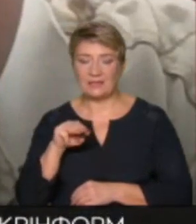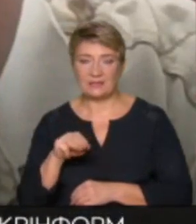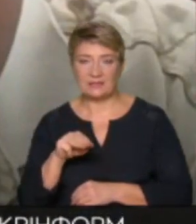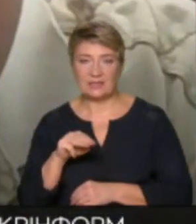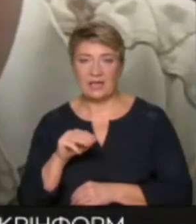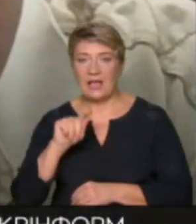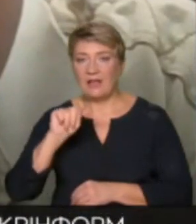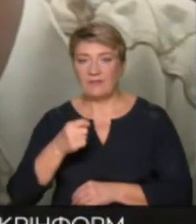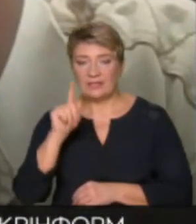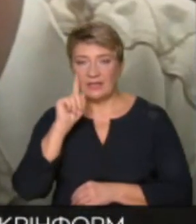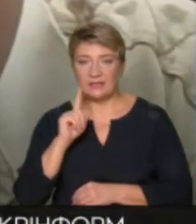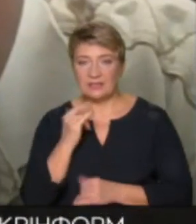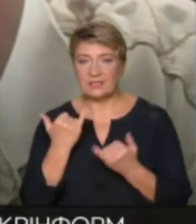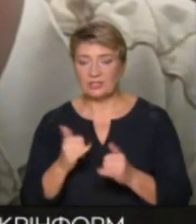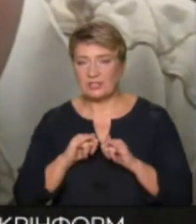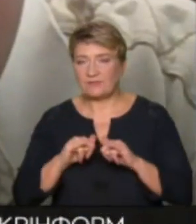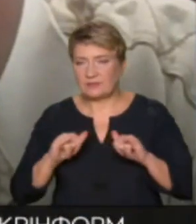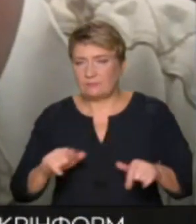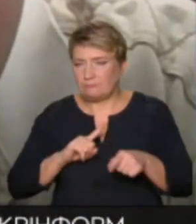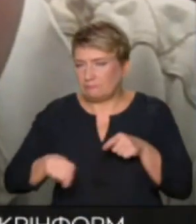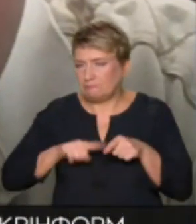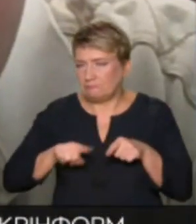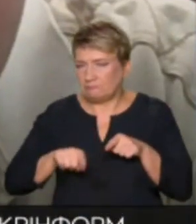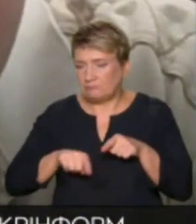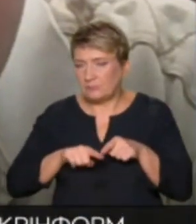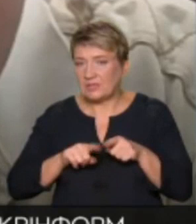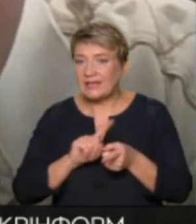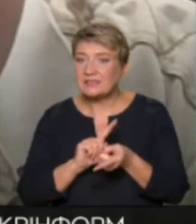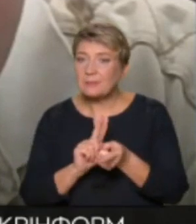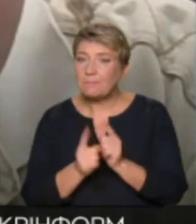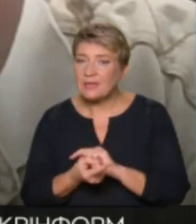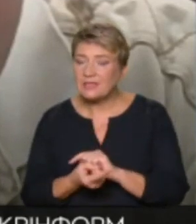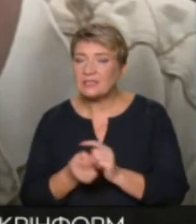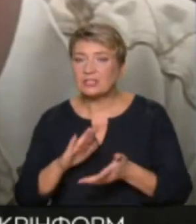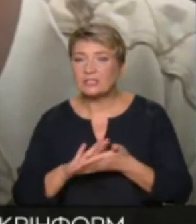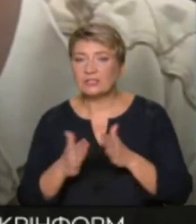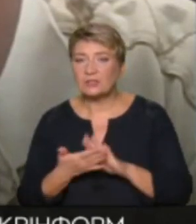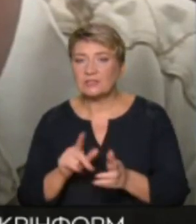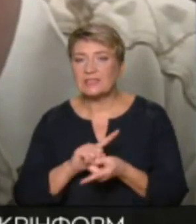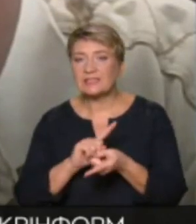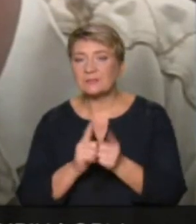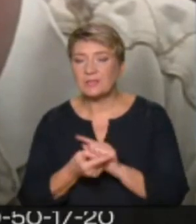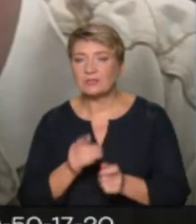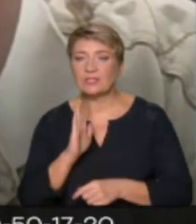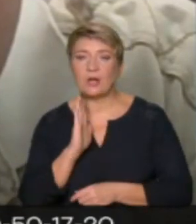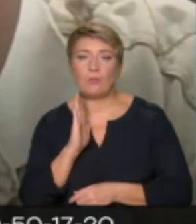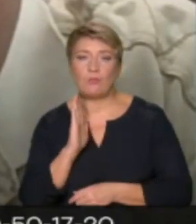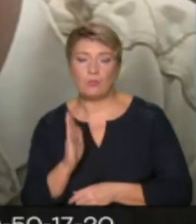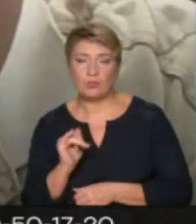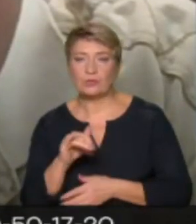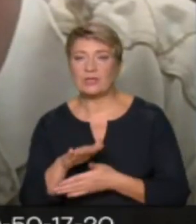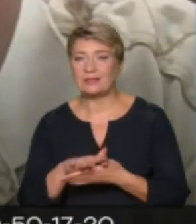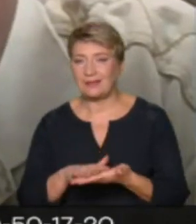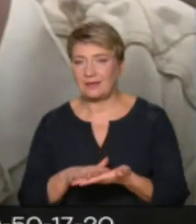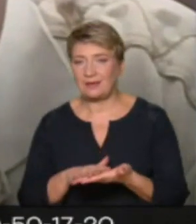зараз розвивається дуже динамічно. Змінюється, мені здається, ситуація, змінюється, будуть змінюватися і надалі, тому що це